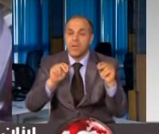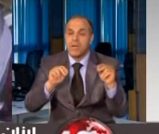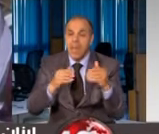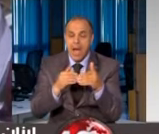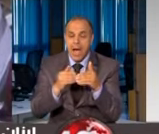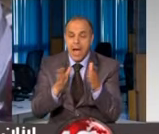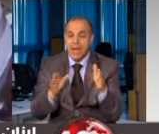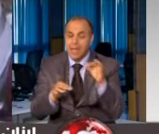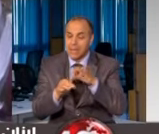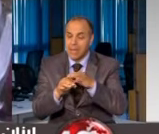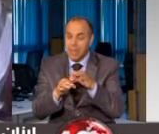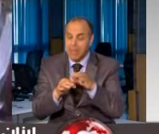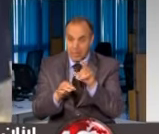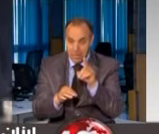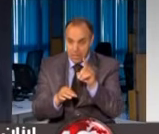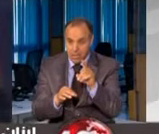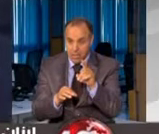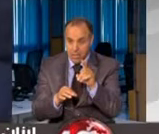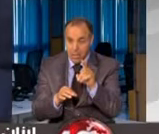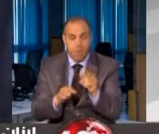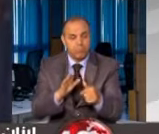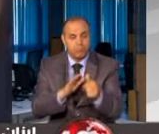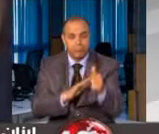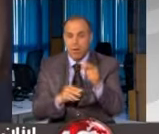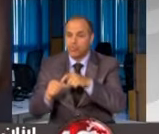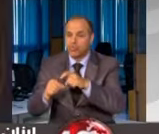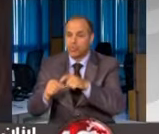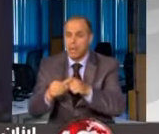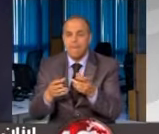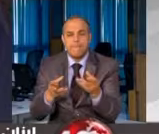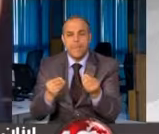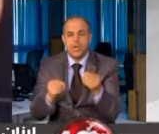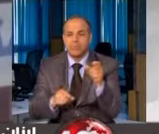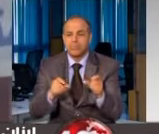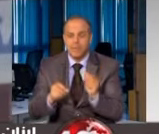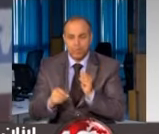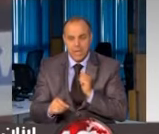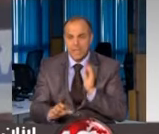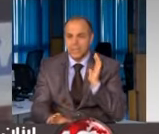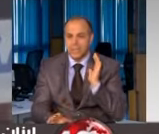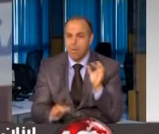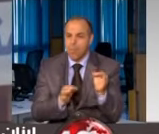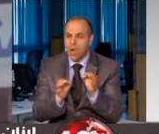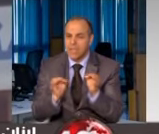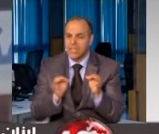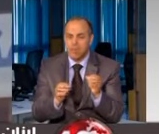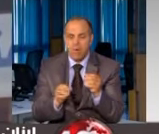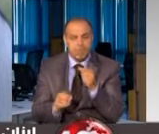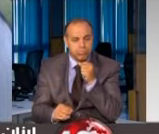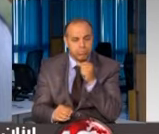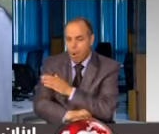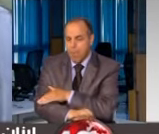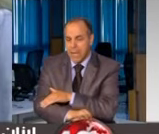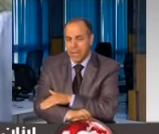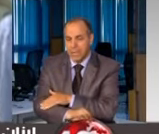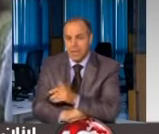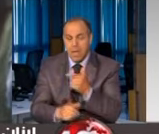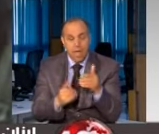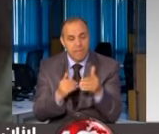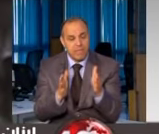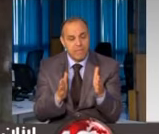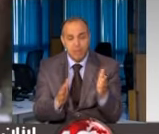تفتح هذه الانتخابات التي تتميز بمشاركة عدد من المستقلين من مهندسين وفنانين وعمال، أن